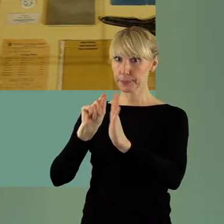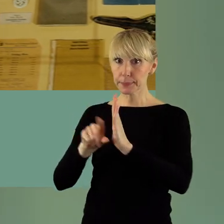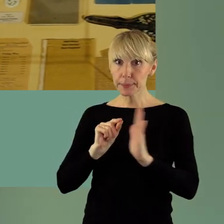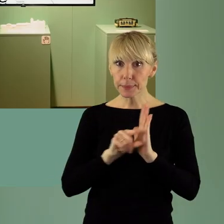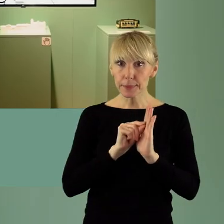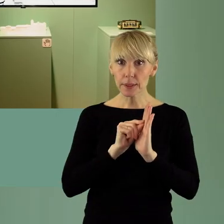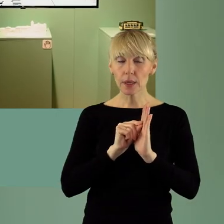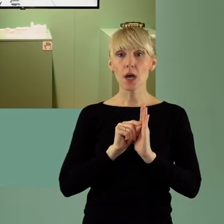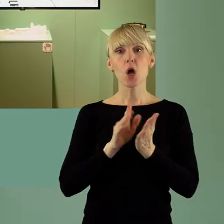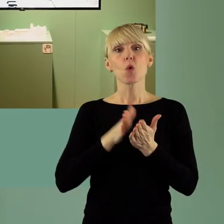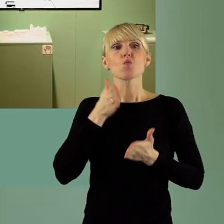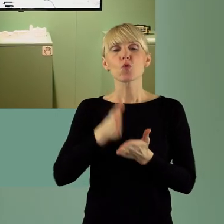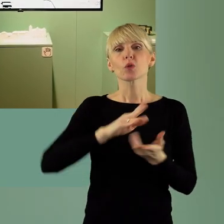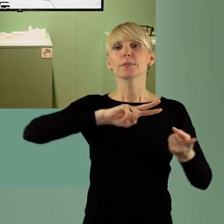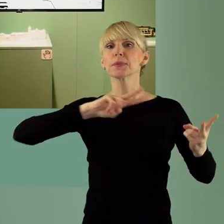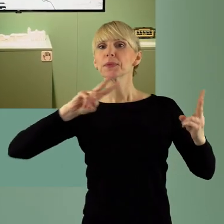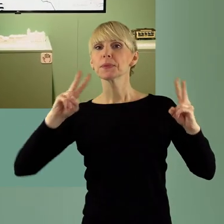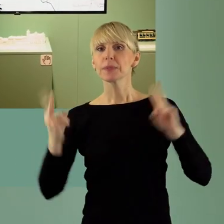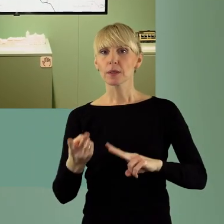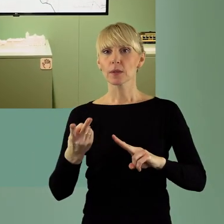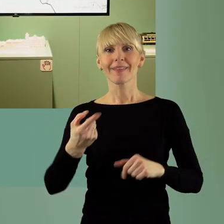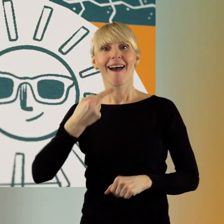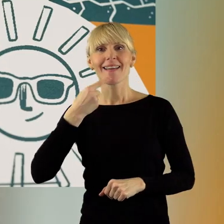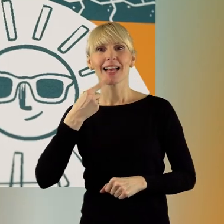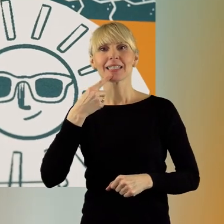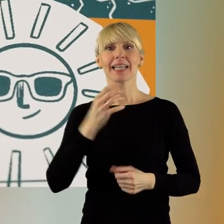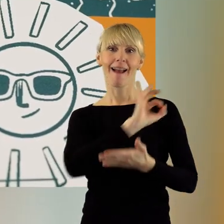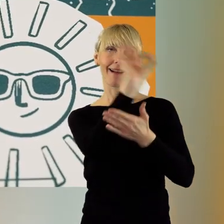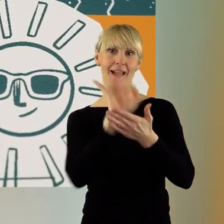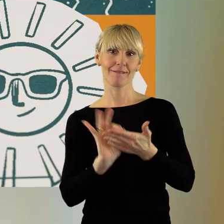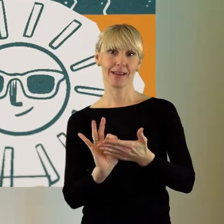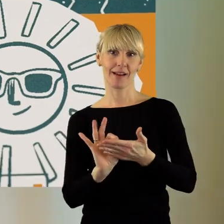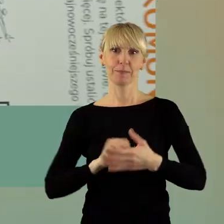ekspozycji, przełożyć je na język graficzny.